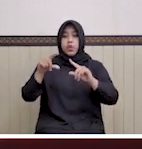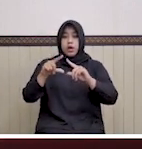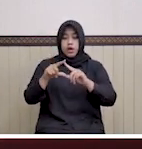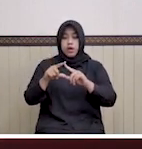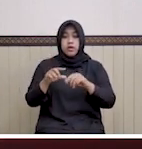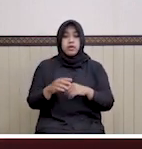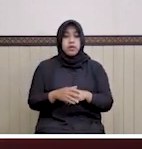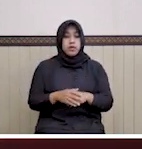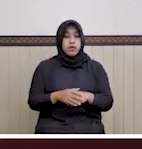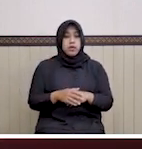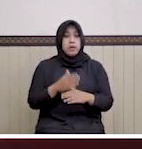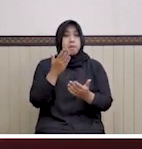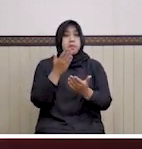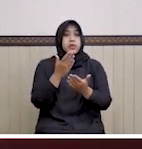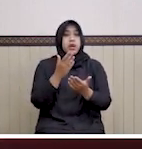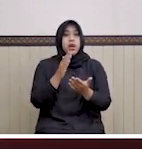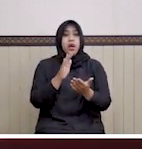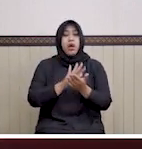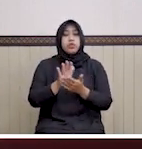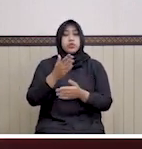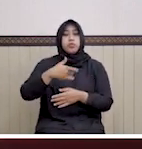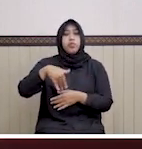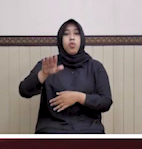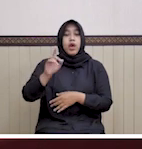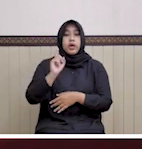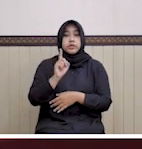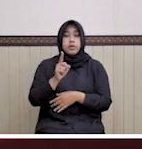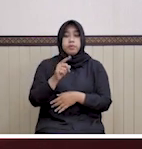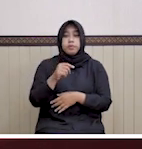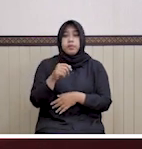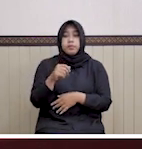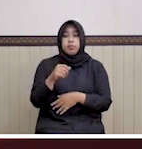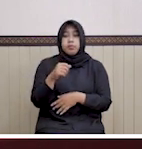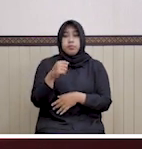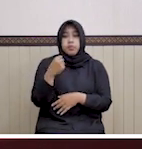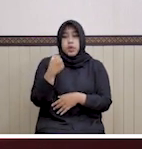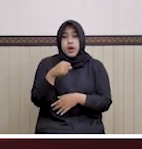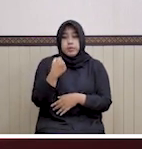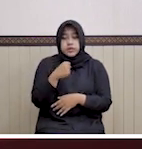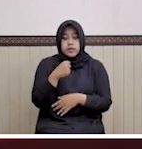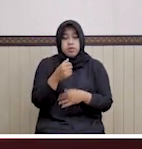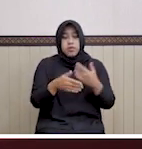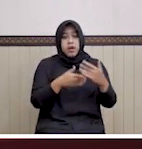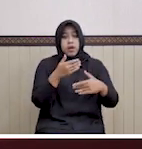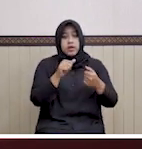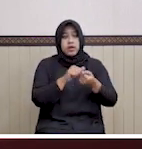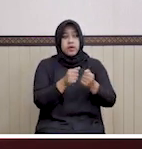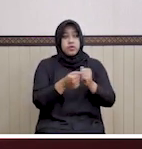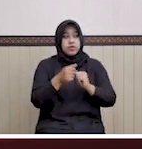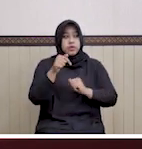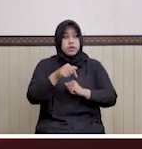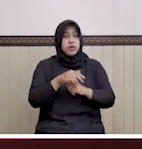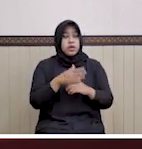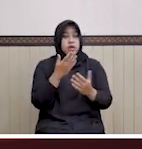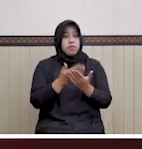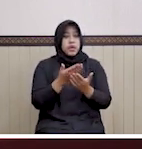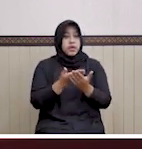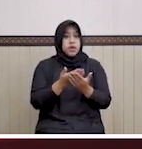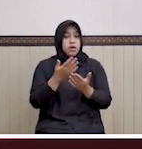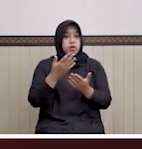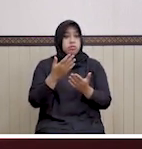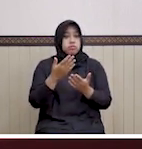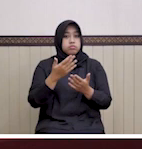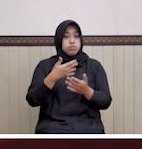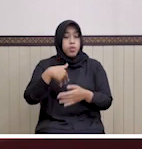nilai suruh pulang Pak belum bisa menangani situ saya tergolong Hai